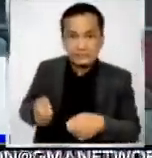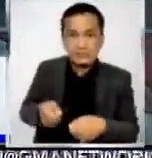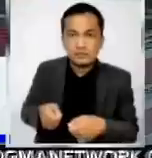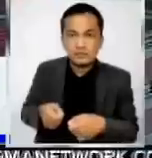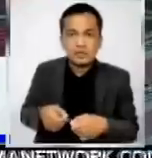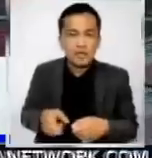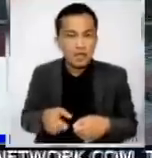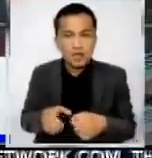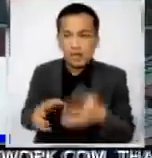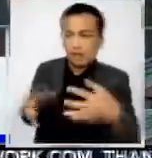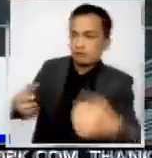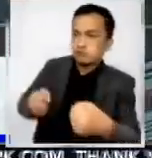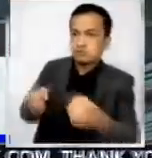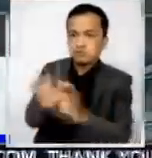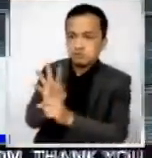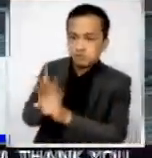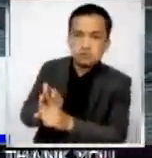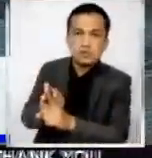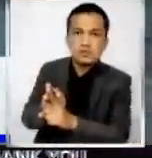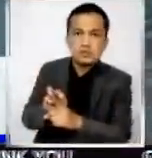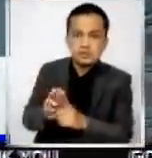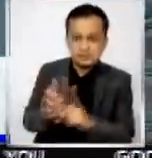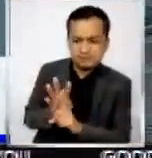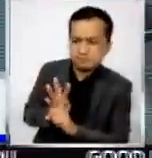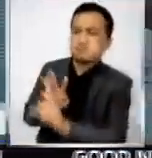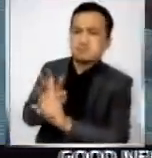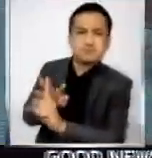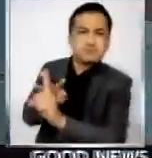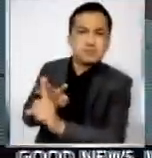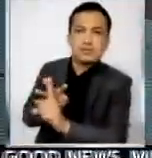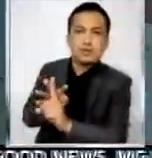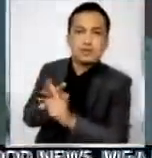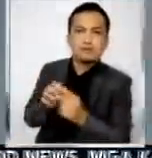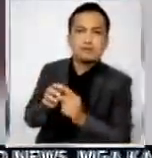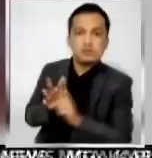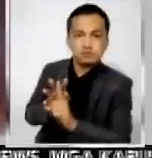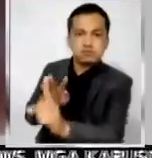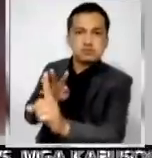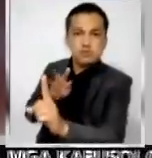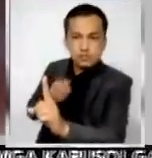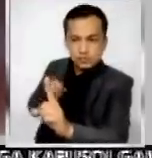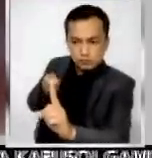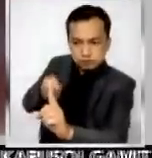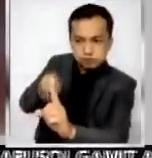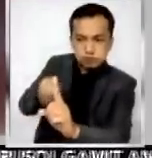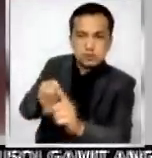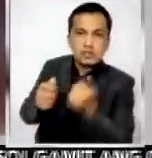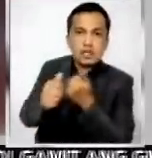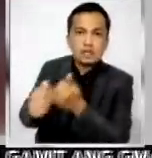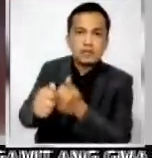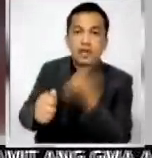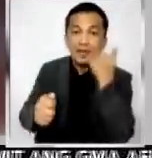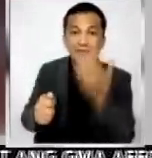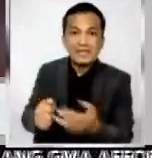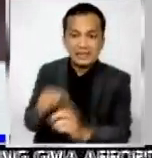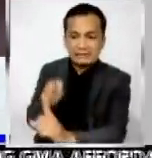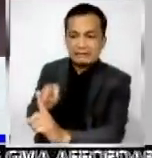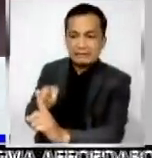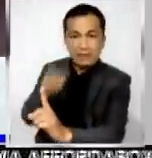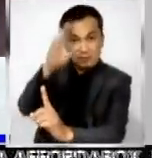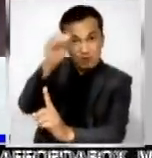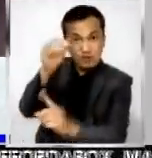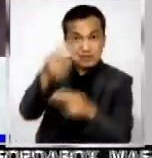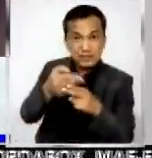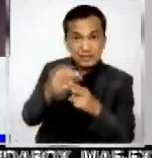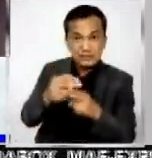lalaki. Sinubukan tumakbo ng biktima pero hinabol pa rin siya ng saksak. Dead on the spot ang lalaki na kinilalang si Kenneth